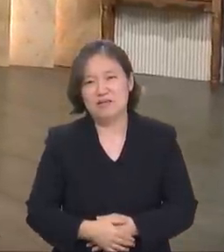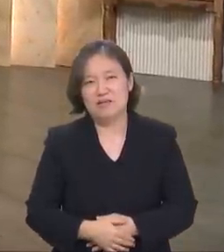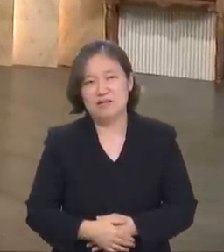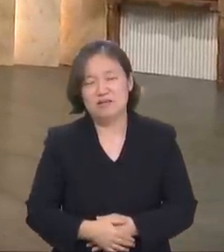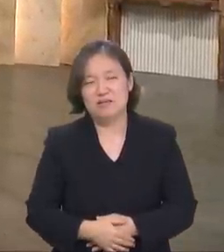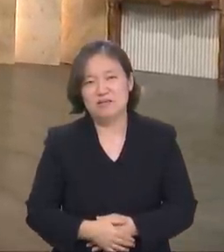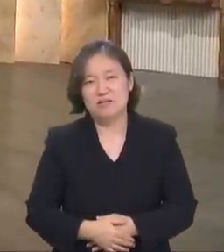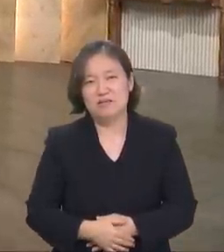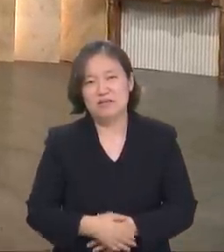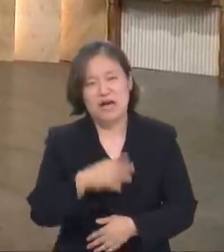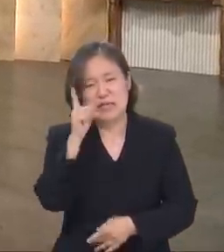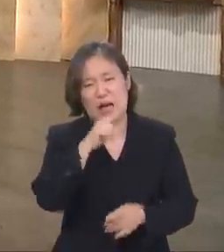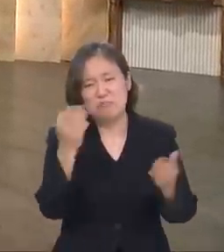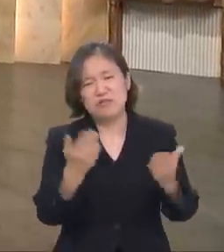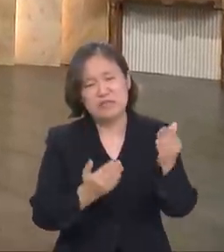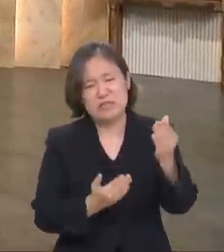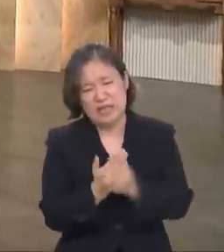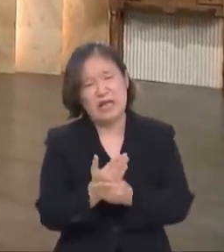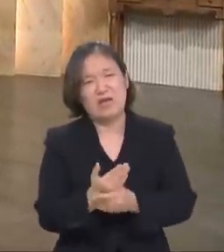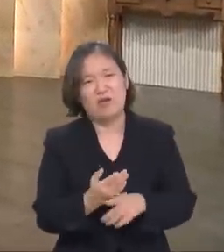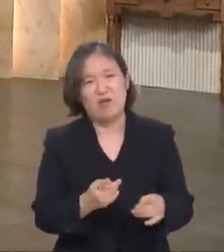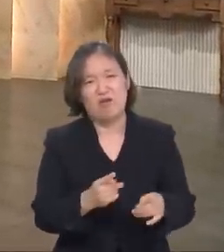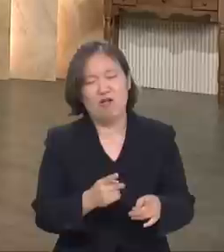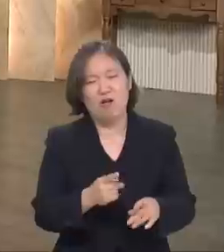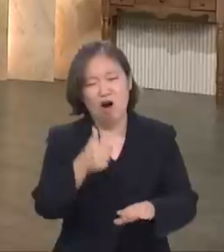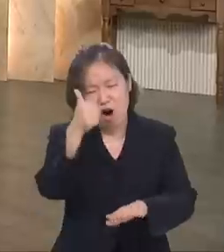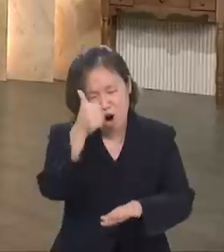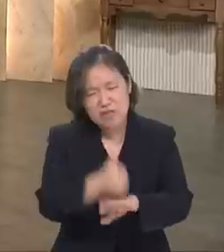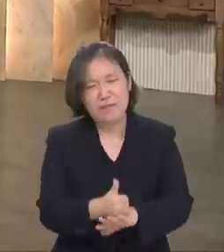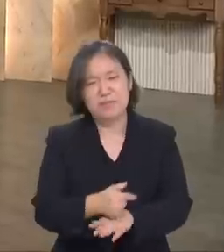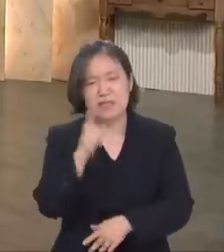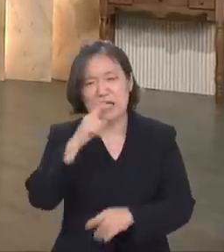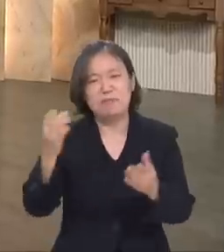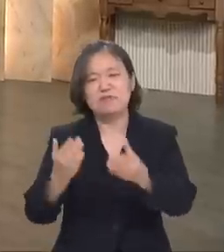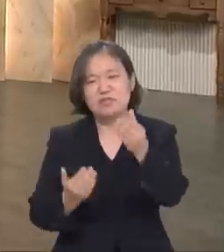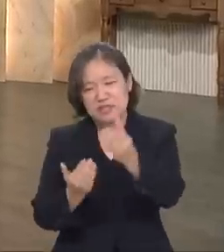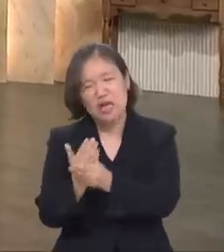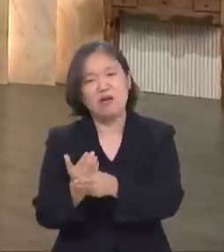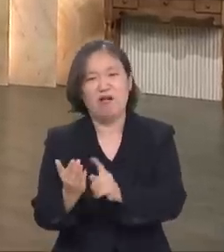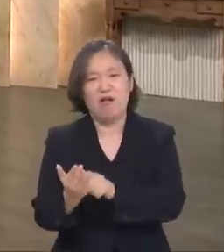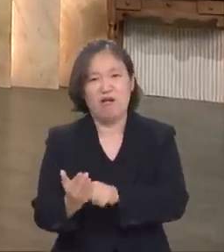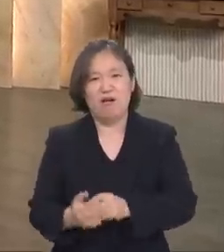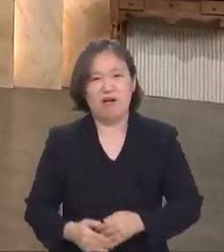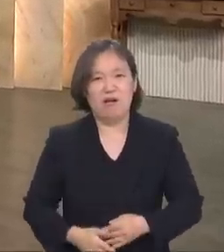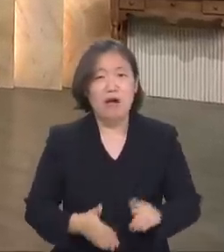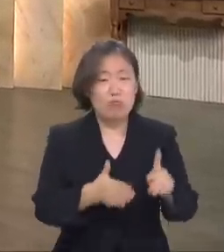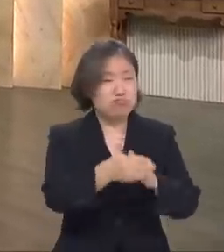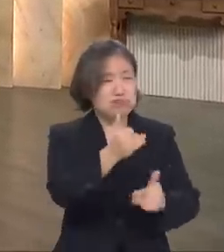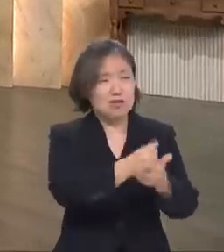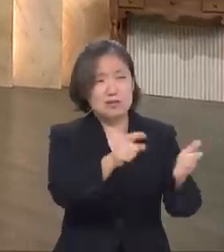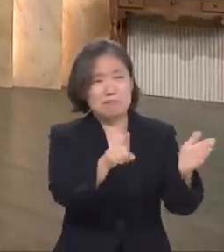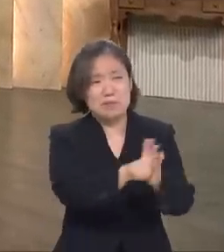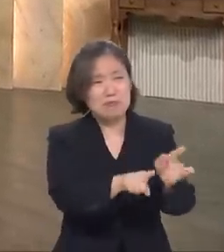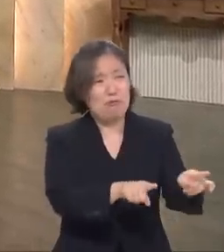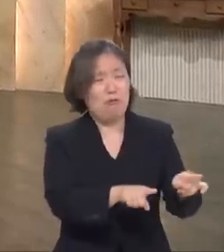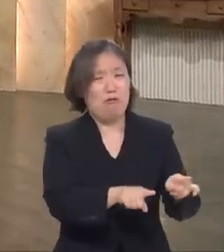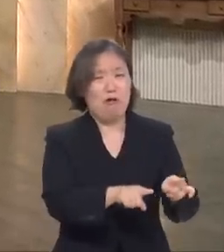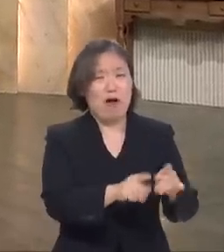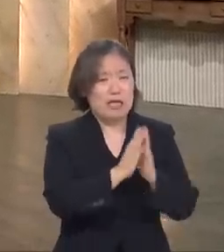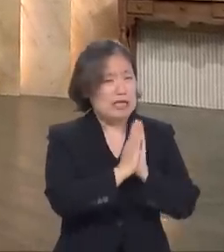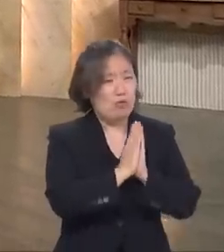일은 당하는구나 부처님 부처님 믿을 시간에 절에 가서 기도할 시간에